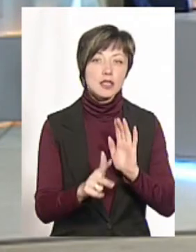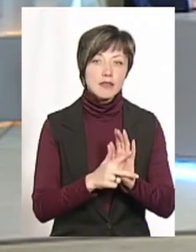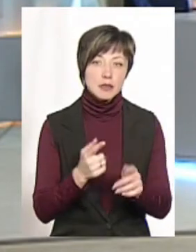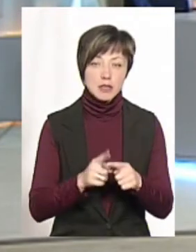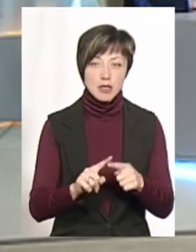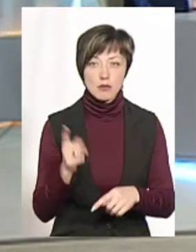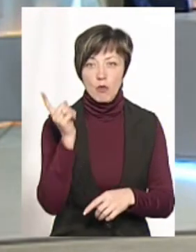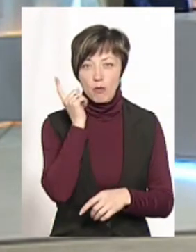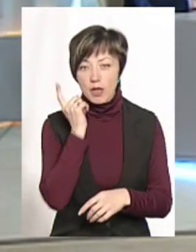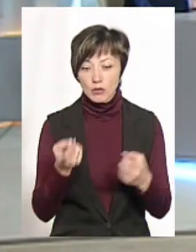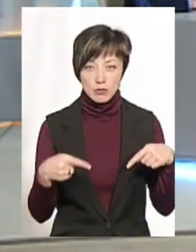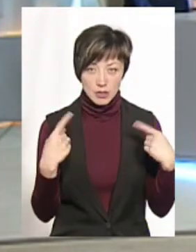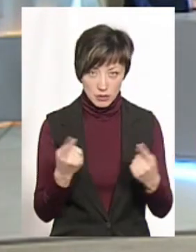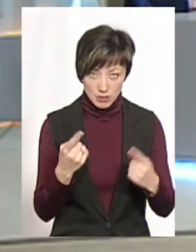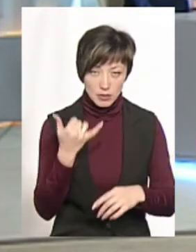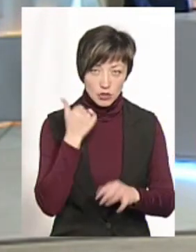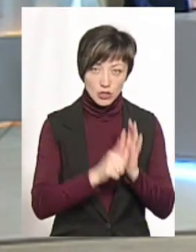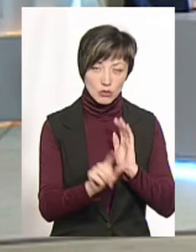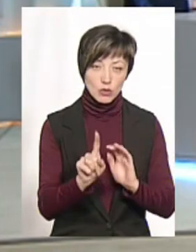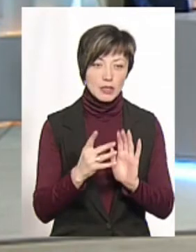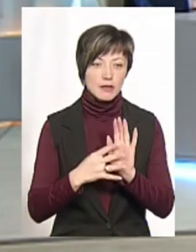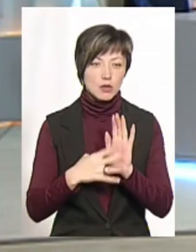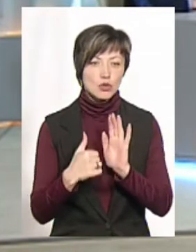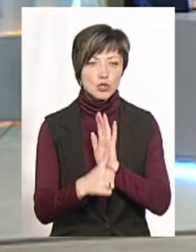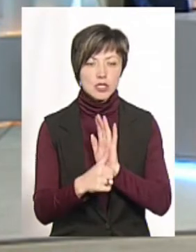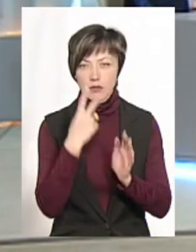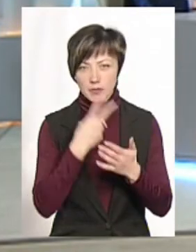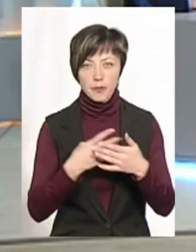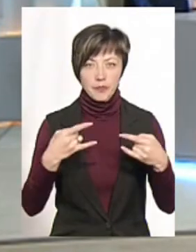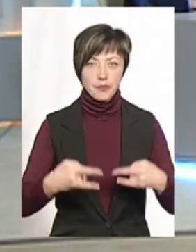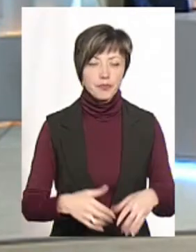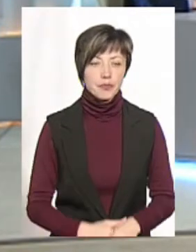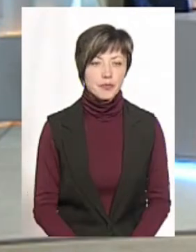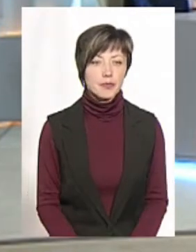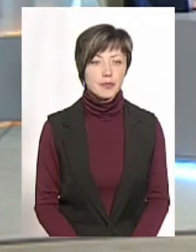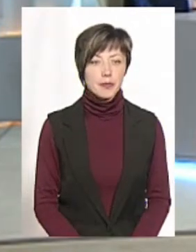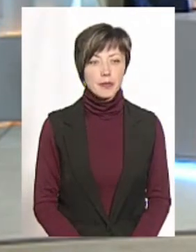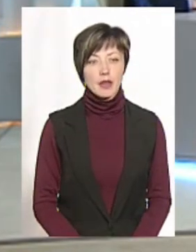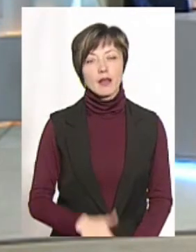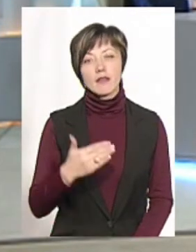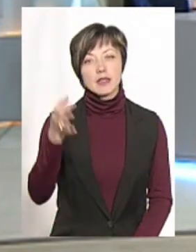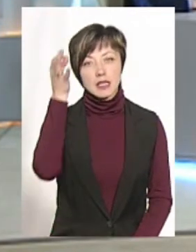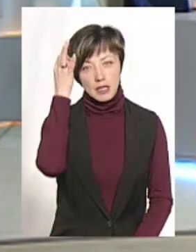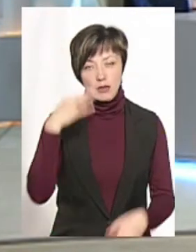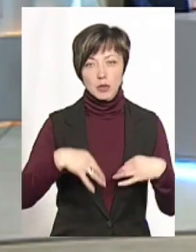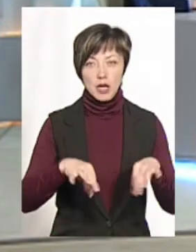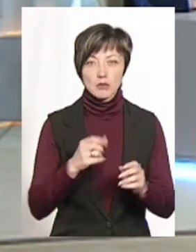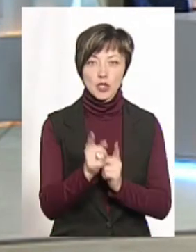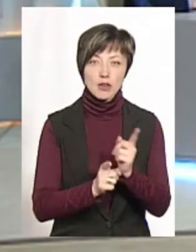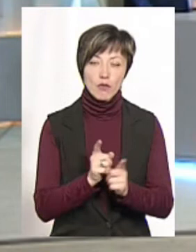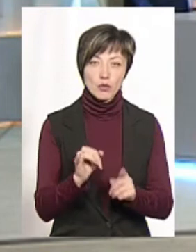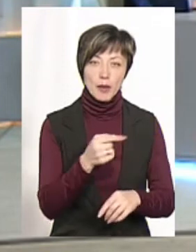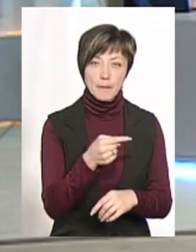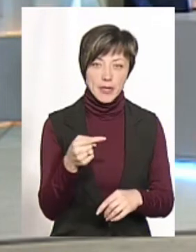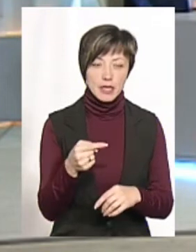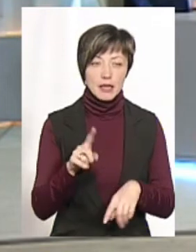096-68-85-068. Це з мобільного, зі стаціонарного 61-90-60. Пане Олександре, ви згадали про транспортну реформу і її